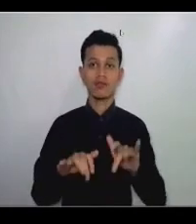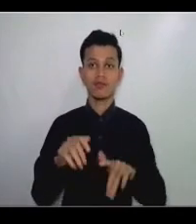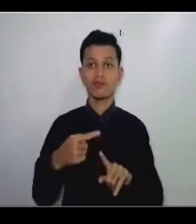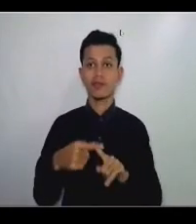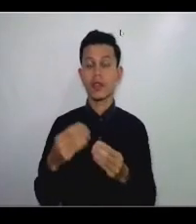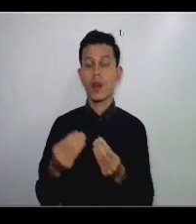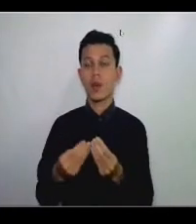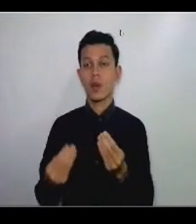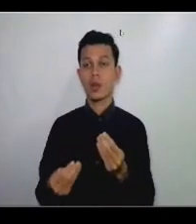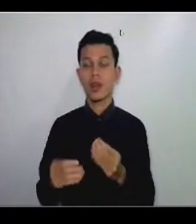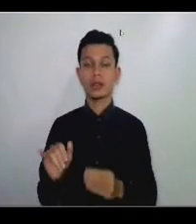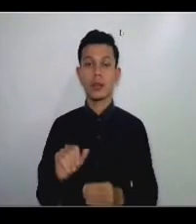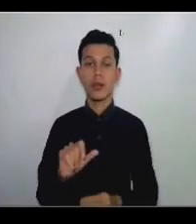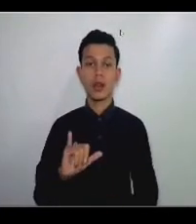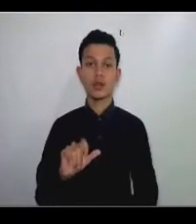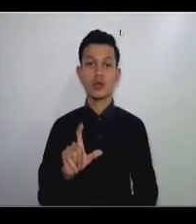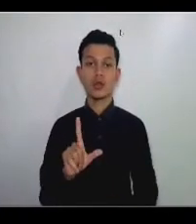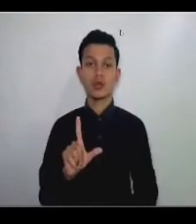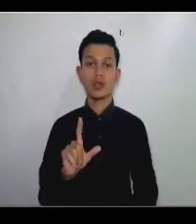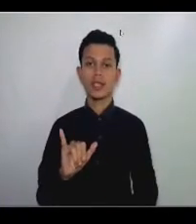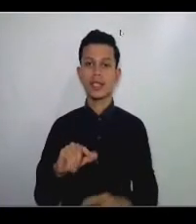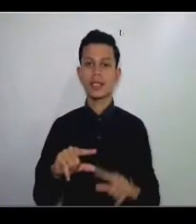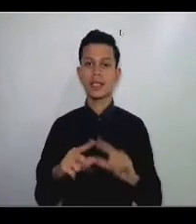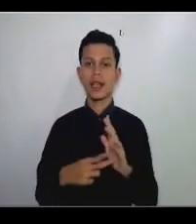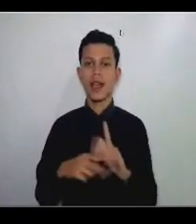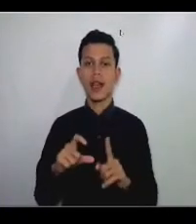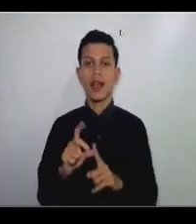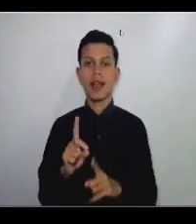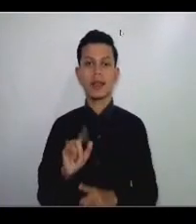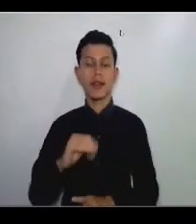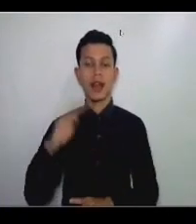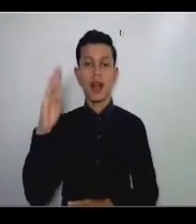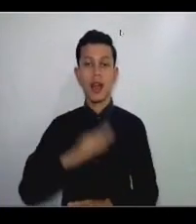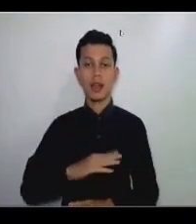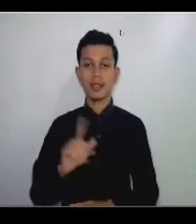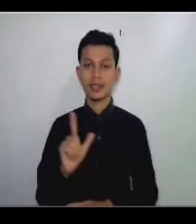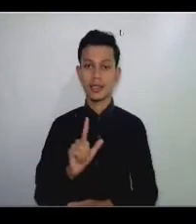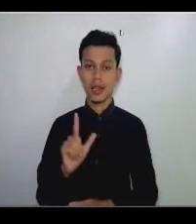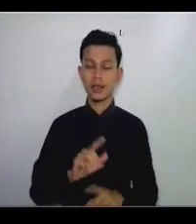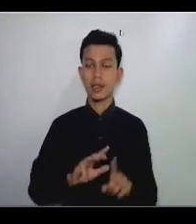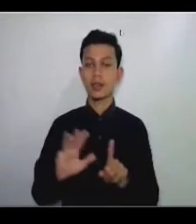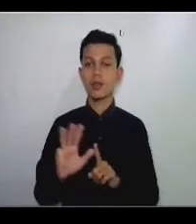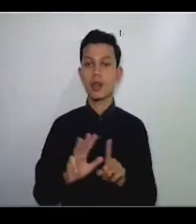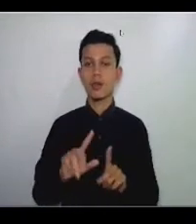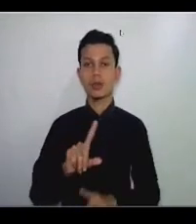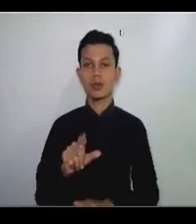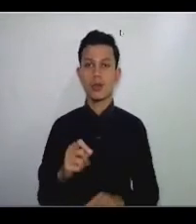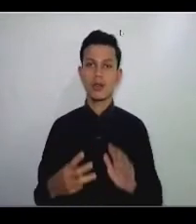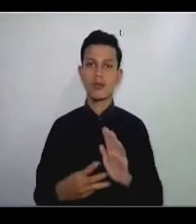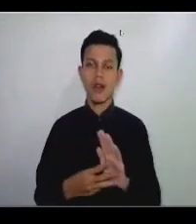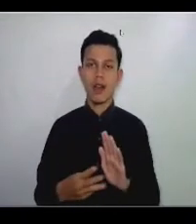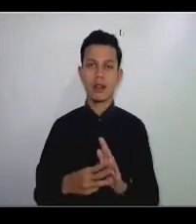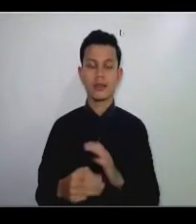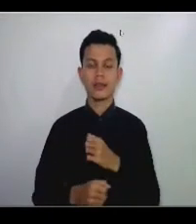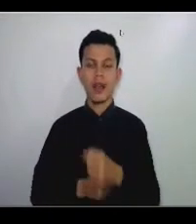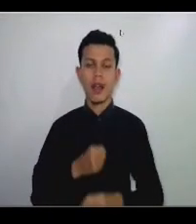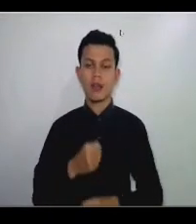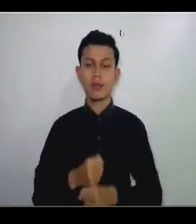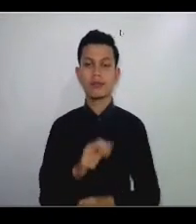yuliandri sebagai anggota pada hari Selasa tanggal 19 bulan Maret tahun